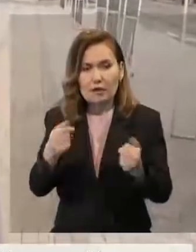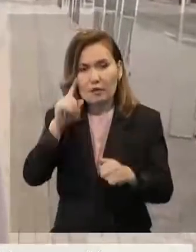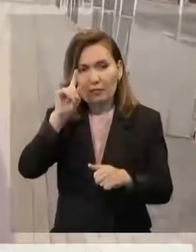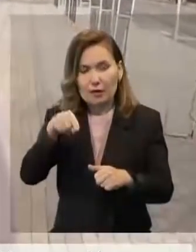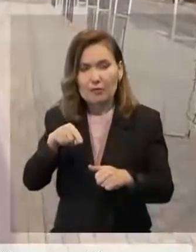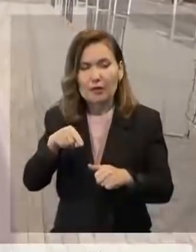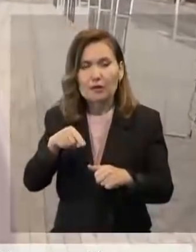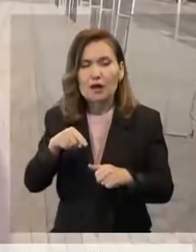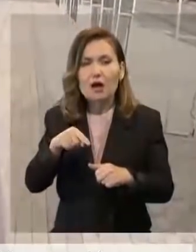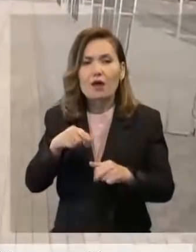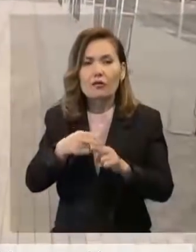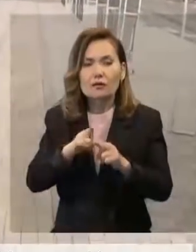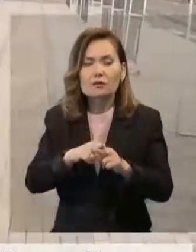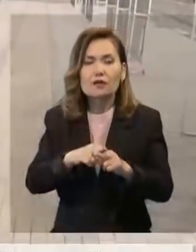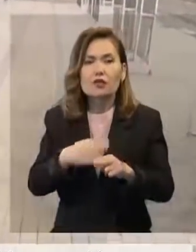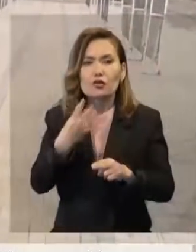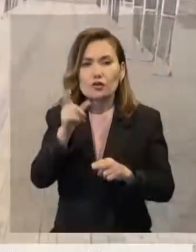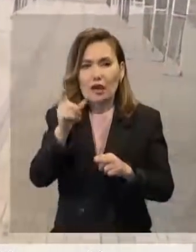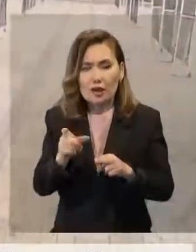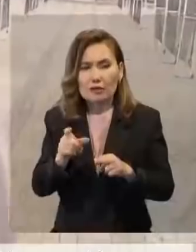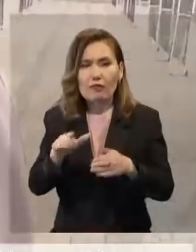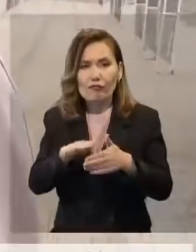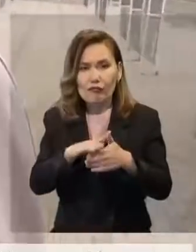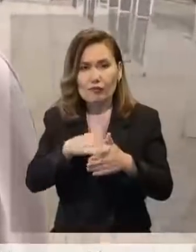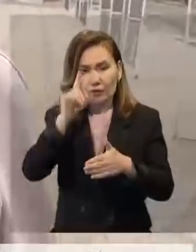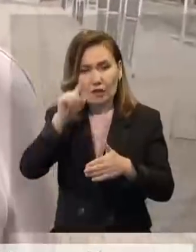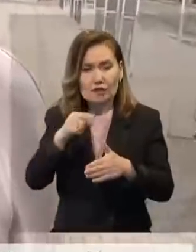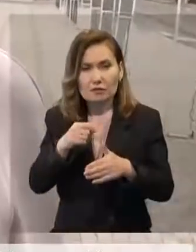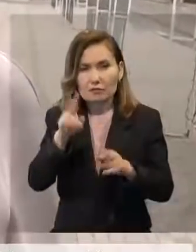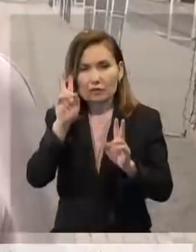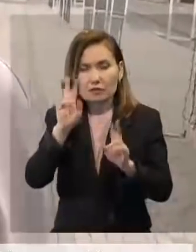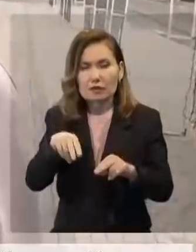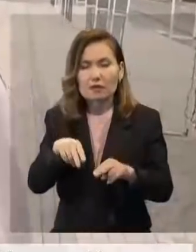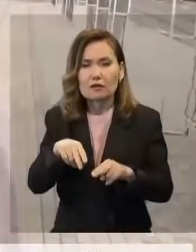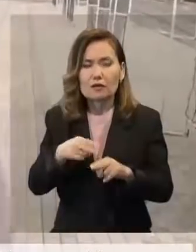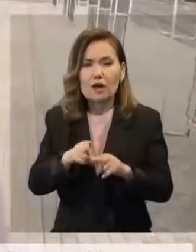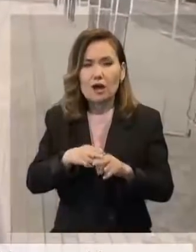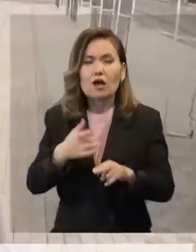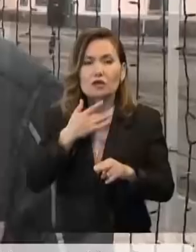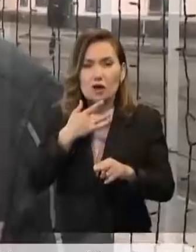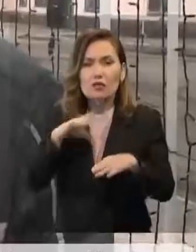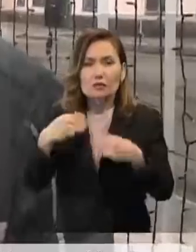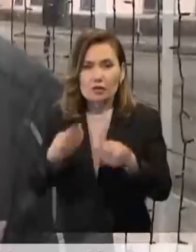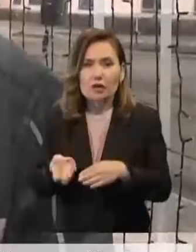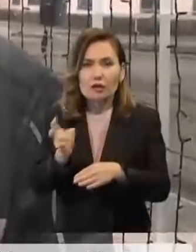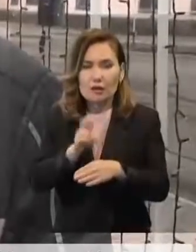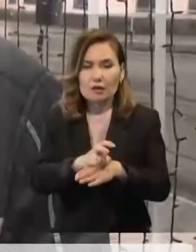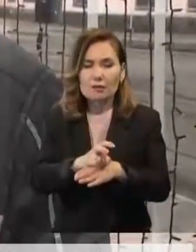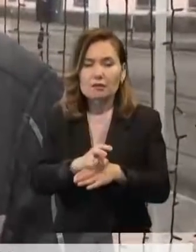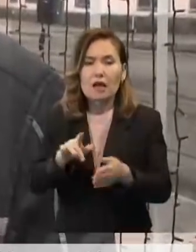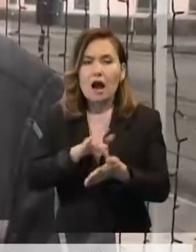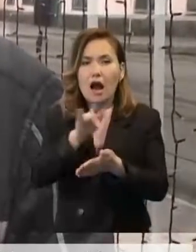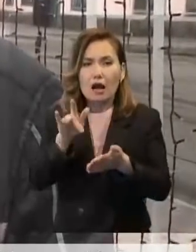Кандидаттардың бағдарламасымен таныстыңыз ба? Жоқ, танысқан жоқпыз. Дауыс беруге келесіз бе? Дауыс беруге келеміз. Айтайын. Қала